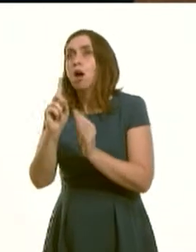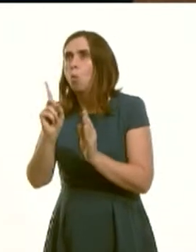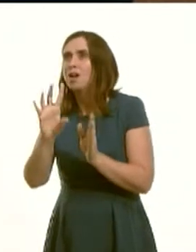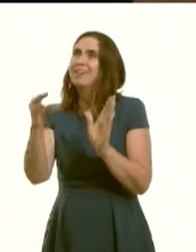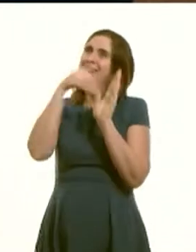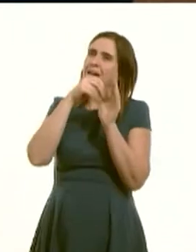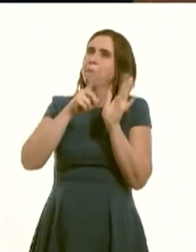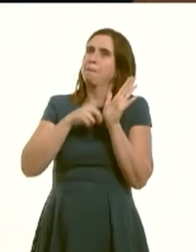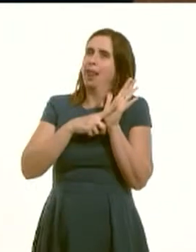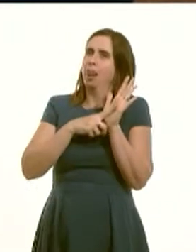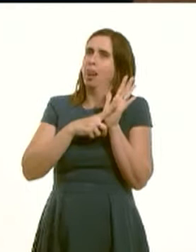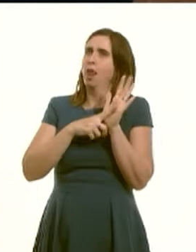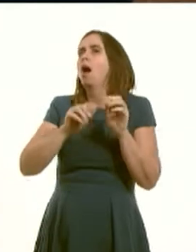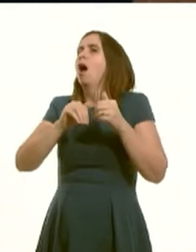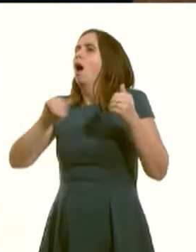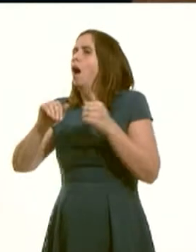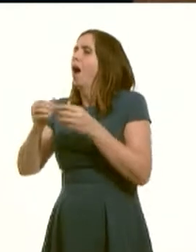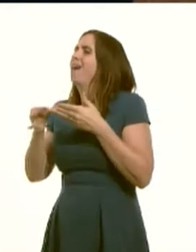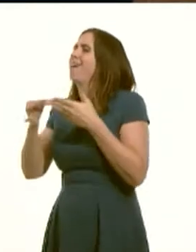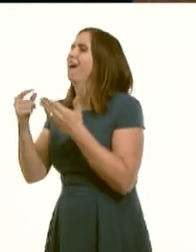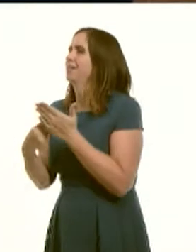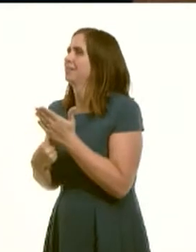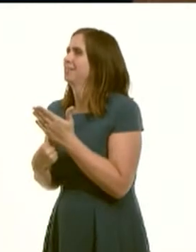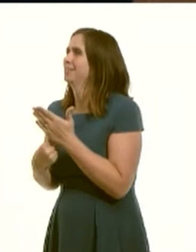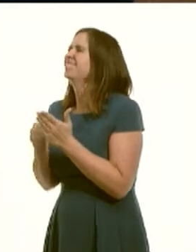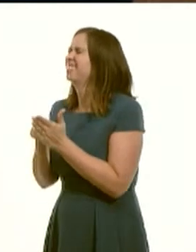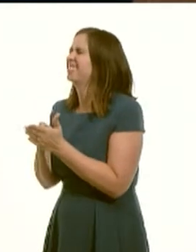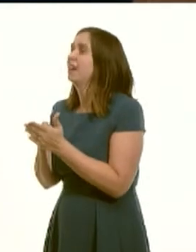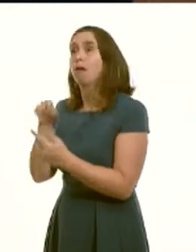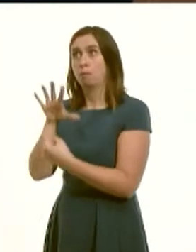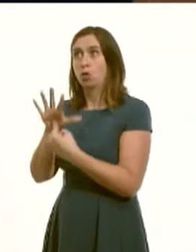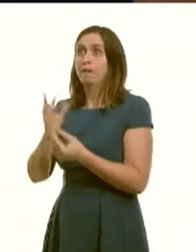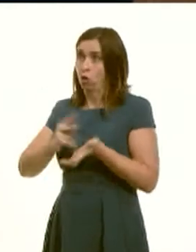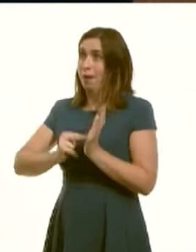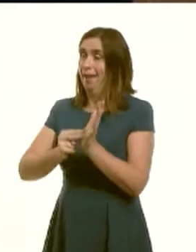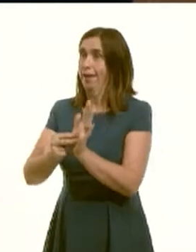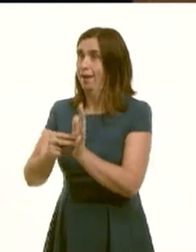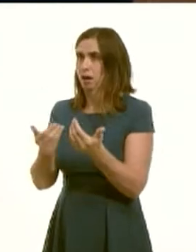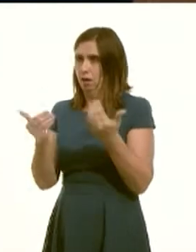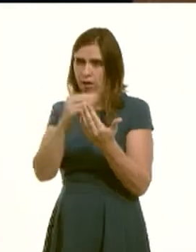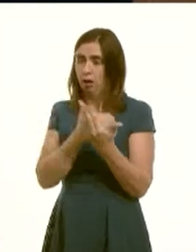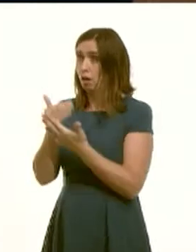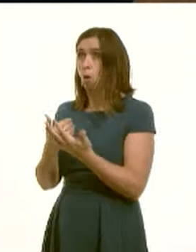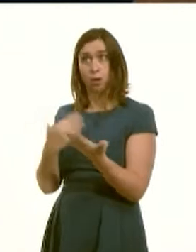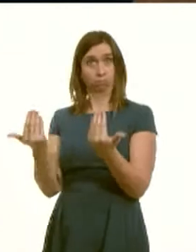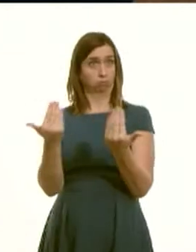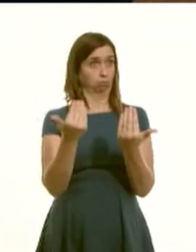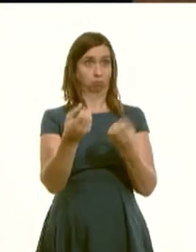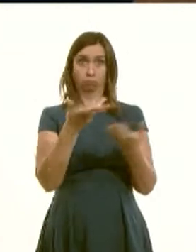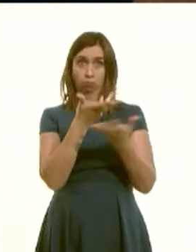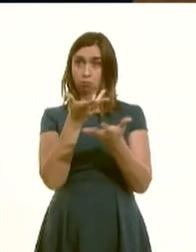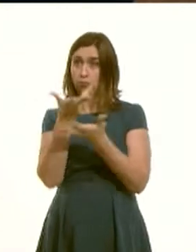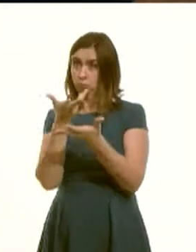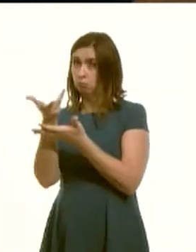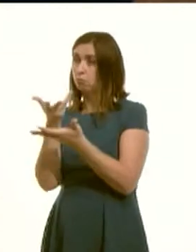rhywbeth hanfodol bwysig yn y system cynllunio. A mae'r gwahoddiad yna dal I fod yna. Ni dal I siarad gyda dyfodol yr iaith ynglyn â rhai